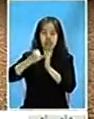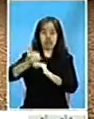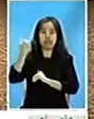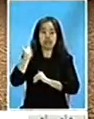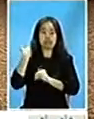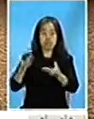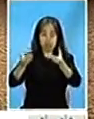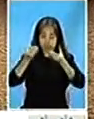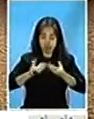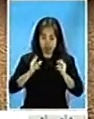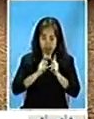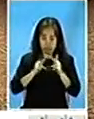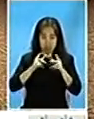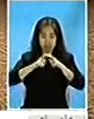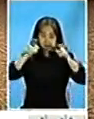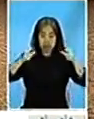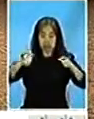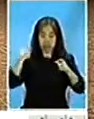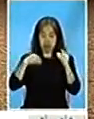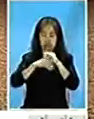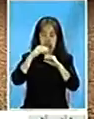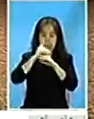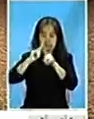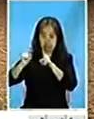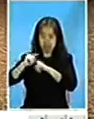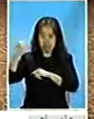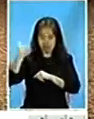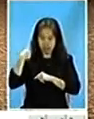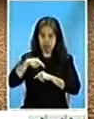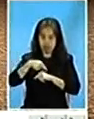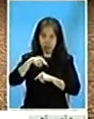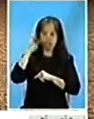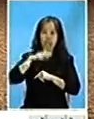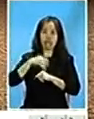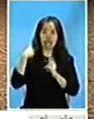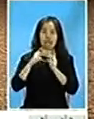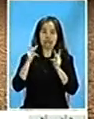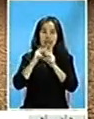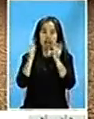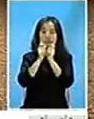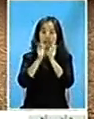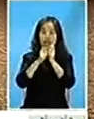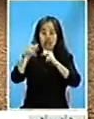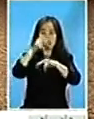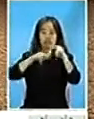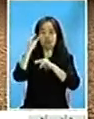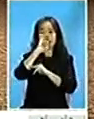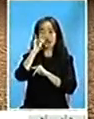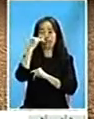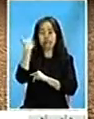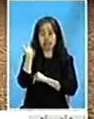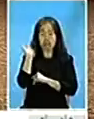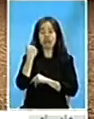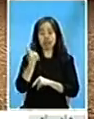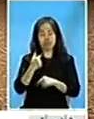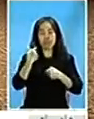าสู่ห้องกรรมาธิการห้องใหญ่มีหลายโครงการที่หลุดกลับเข้ามาโดยที่กรรมาธิการอนุเนี่ยค่ะได้ไม่ได้ตรวจสอบรอบคอบอันนี้ก็อาจจ